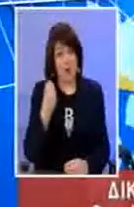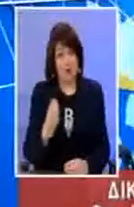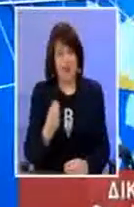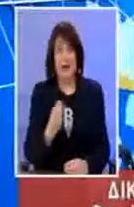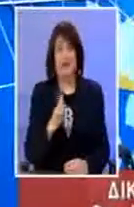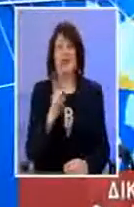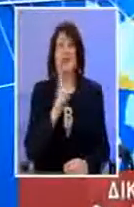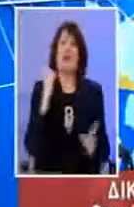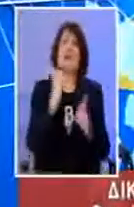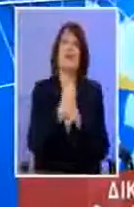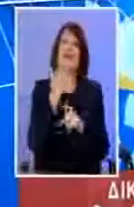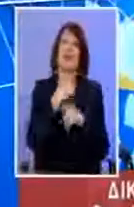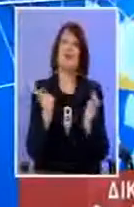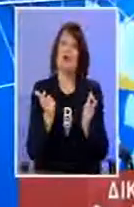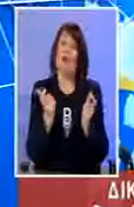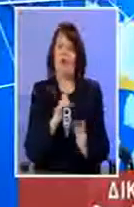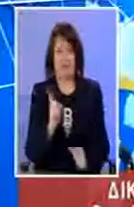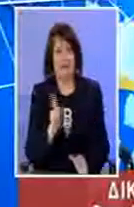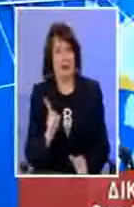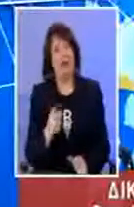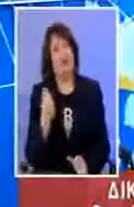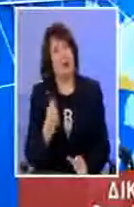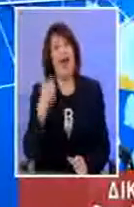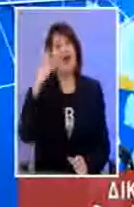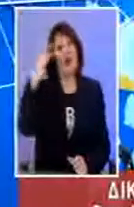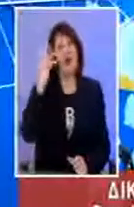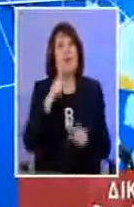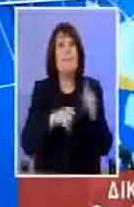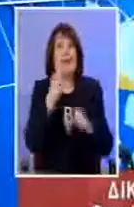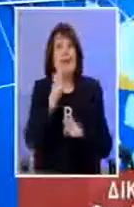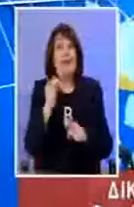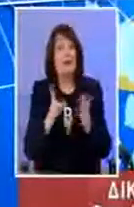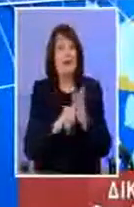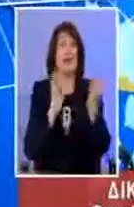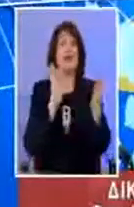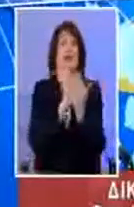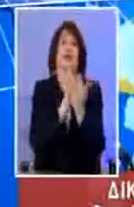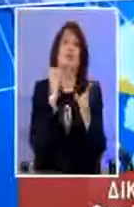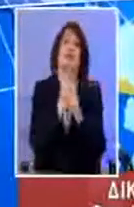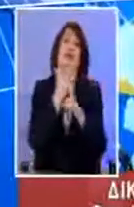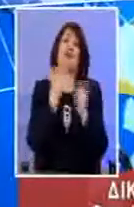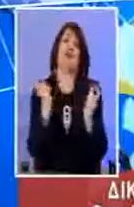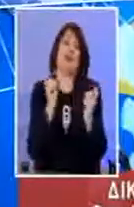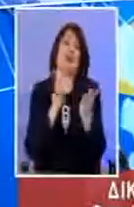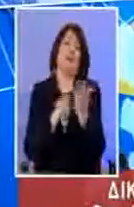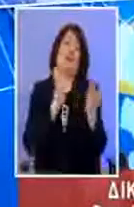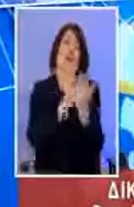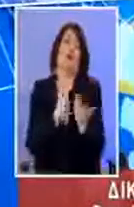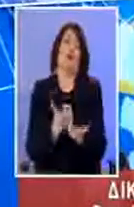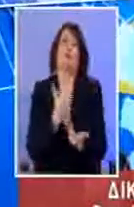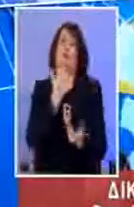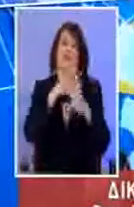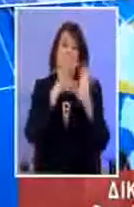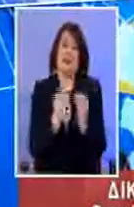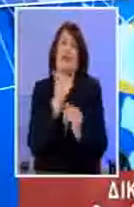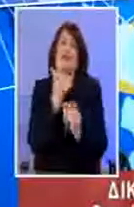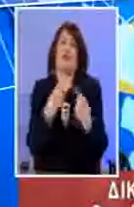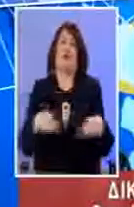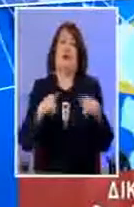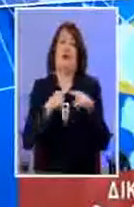ειδικά σχολεία, αλλά υπάρχουν ορισμένα ζητήματα που πρέπει να αντιμετωπιστούν από ειδικά σχολεία. Δεν μπορούν μέσα στη γενικότερη τάξη. Για